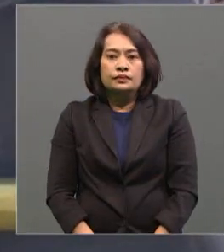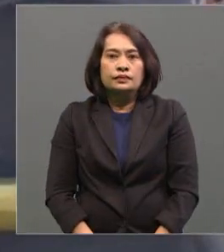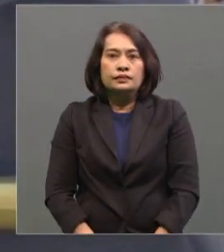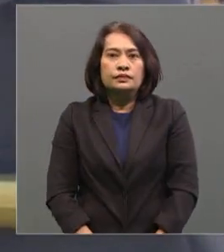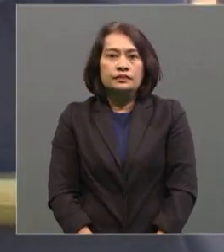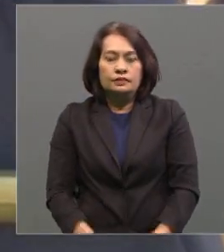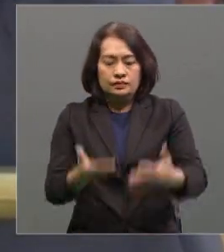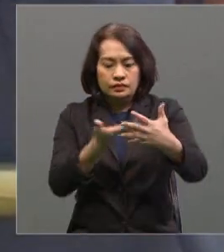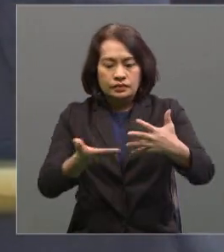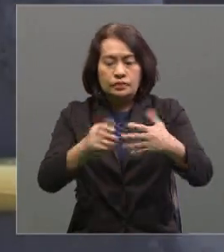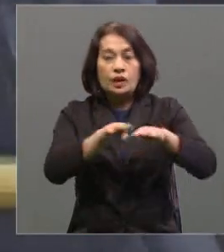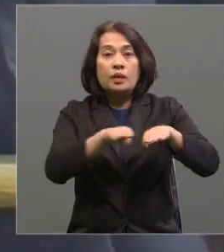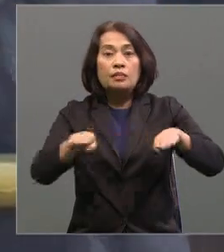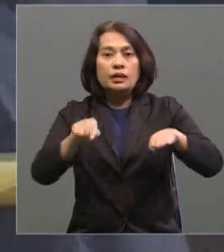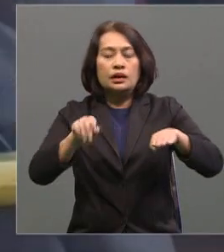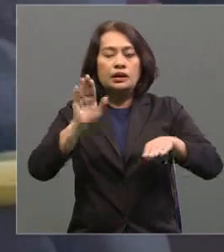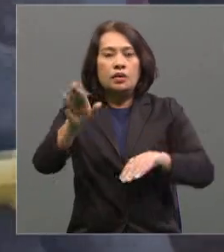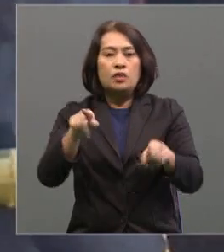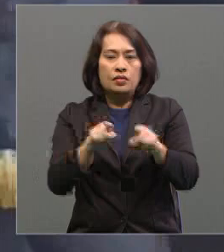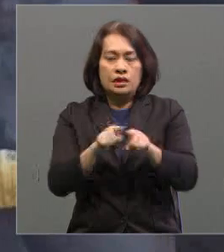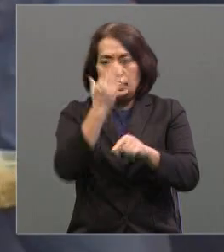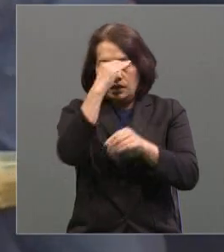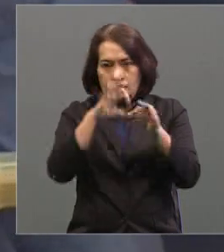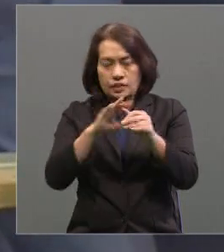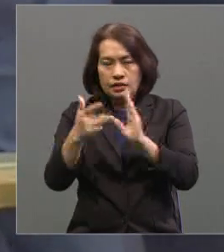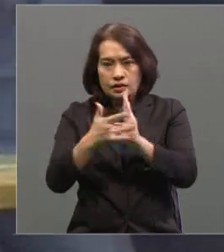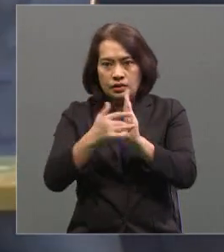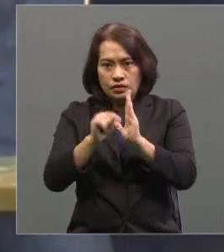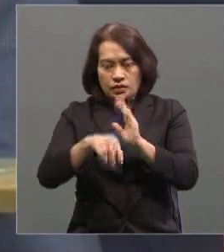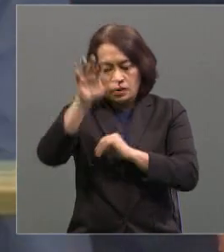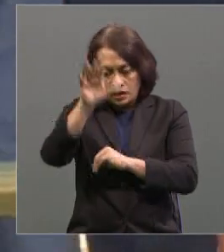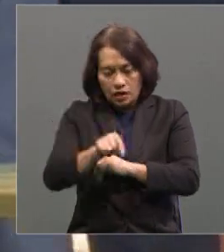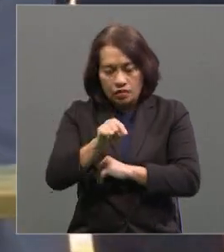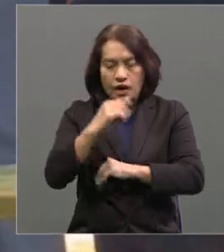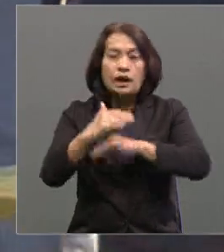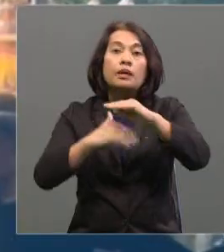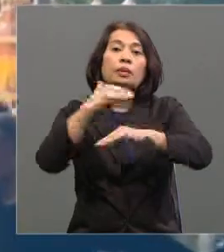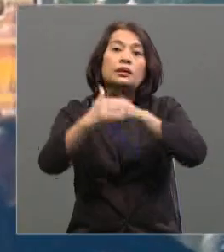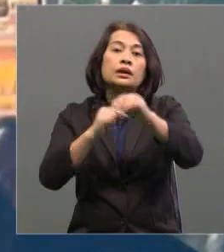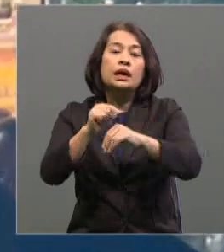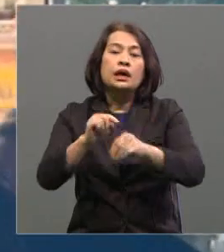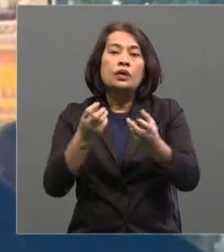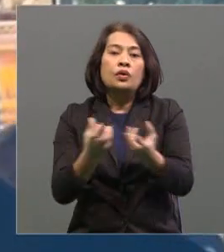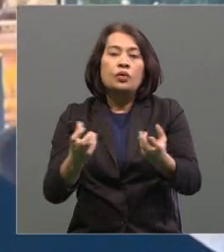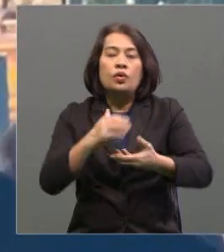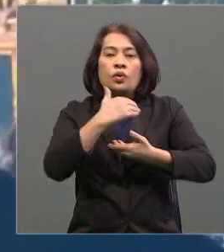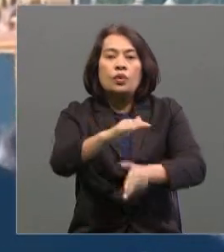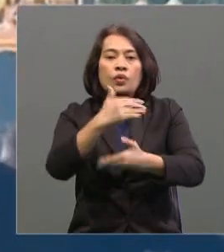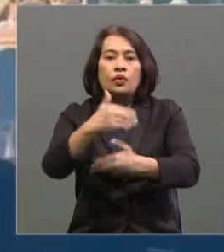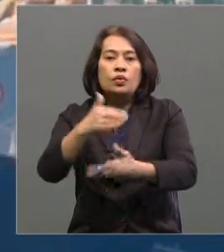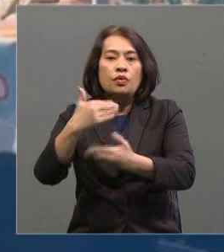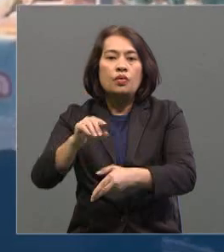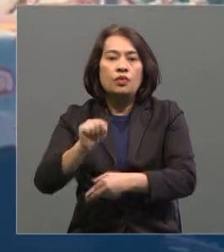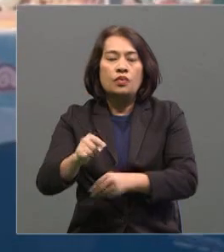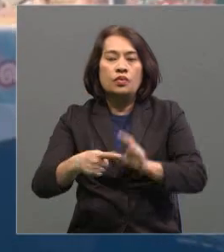ยกระดับมาตรฐานโรง่าสัตว์ด้วยโดยการนำเทคโนโลยีเข้ามาใช้ให้พัฒนาศักยภาพการส่งออกซึ่งหลายประเทศ